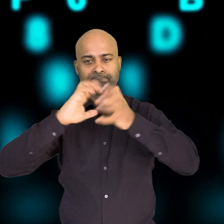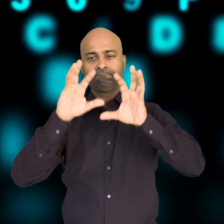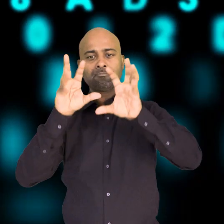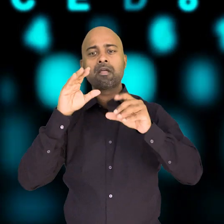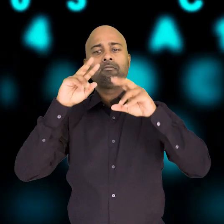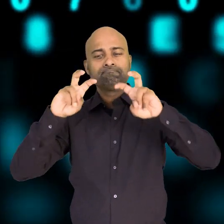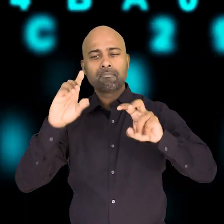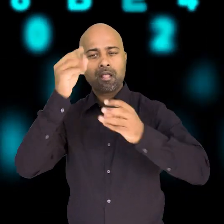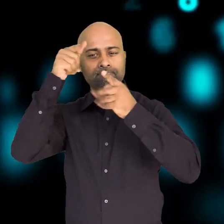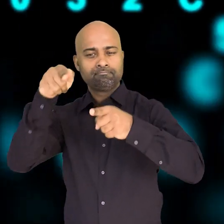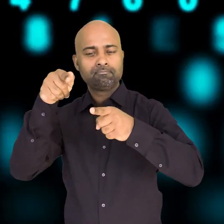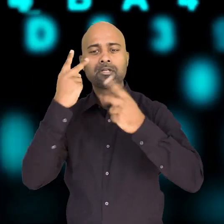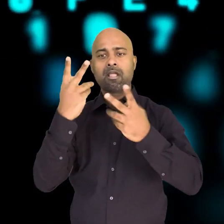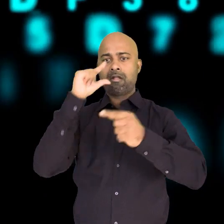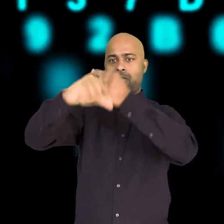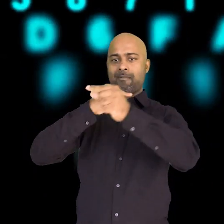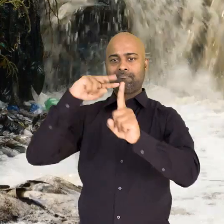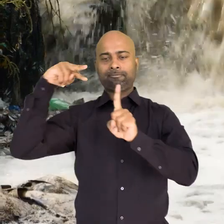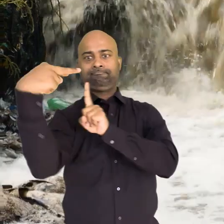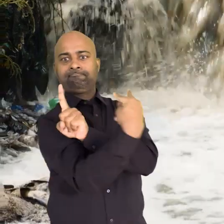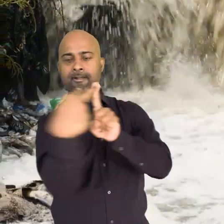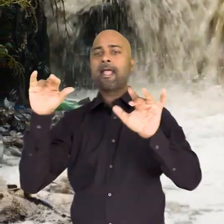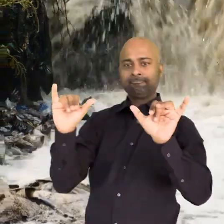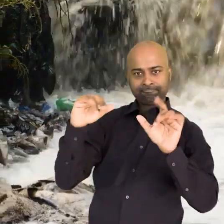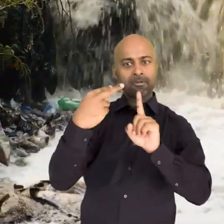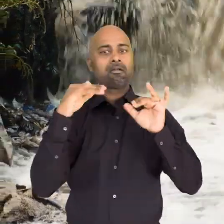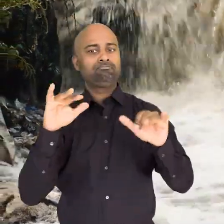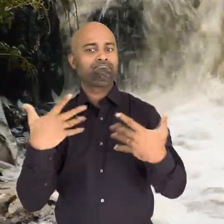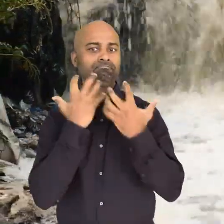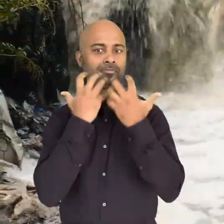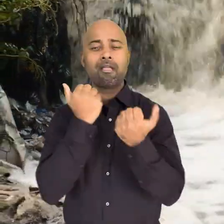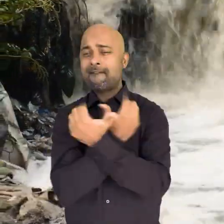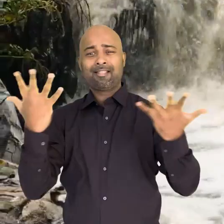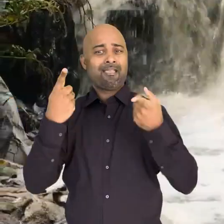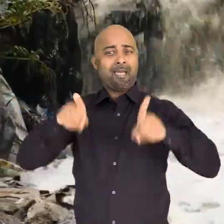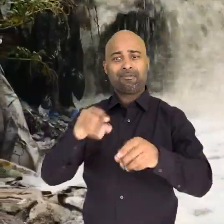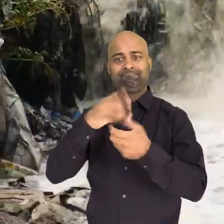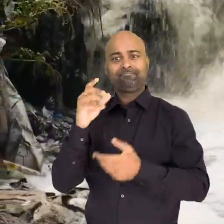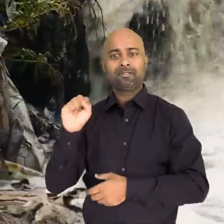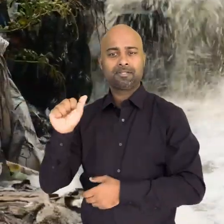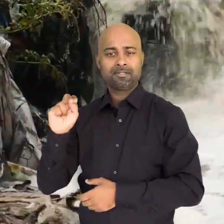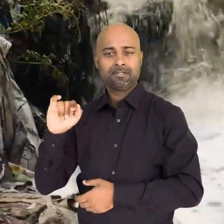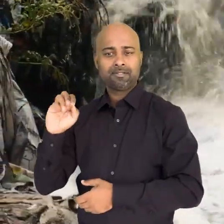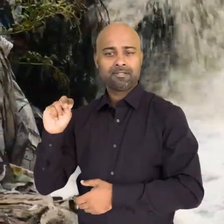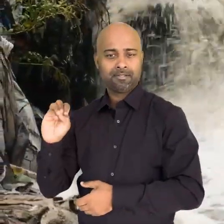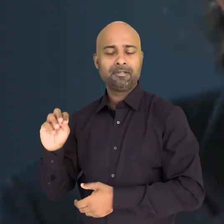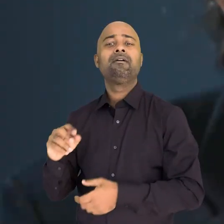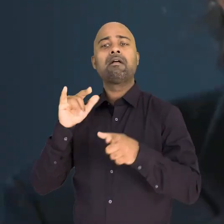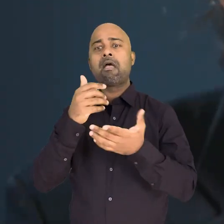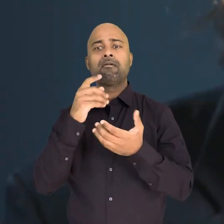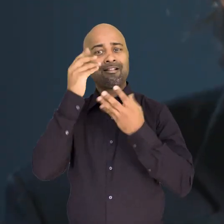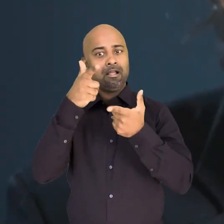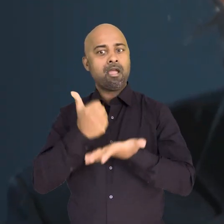pousser vraiment plus loin l'analyse de données, puis de voir des perspectives globales de tout ce qui se passe en termes d'assainissement. Donc, ça